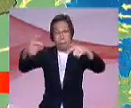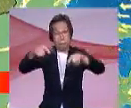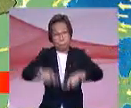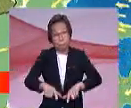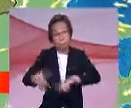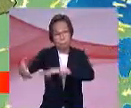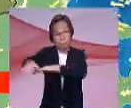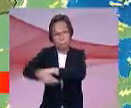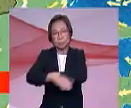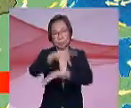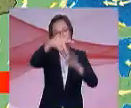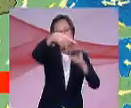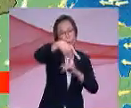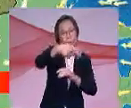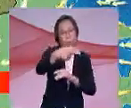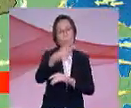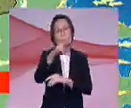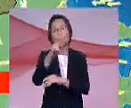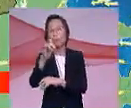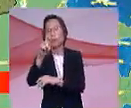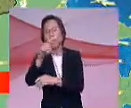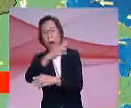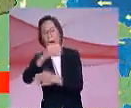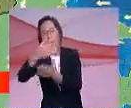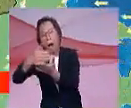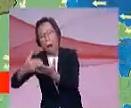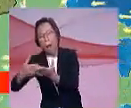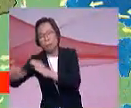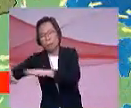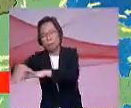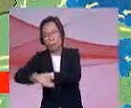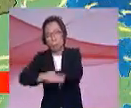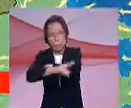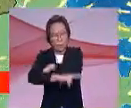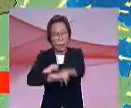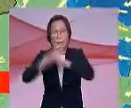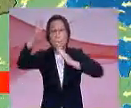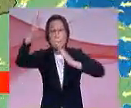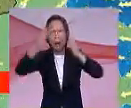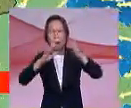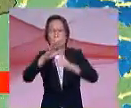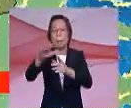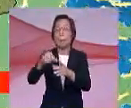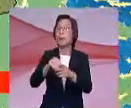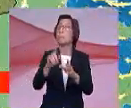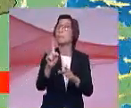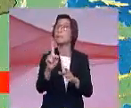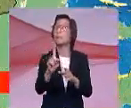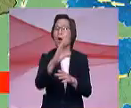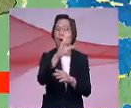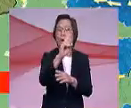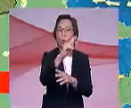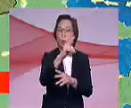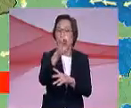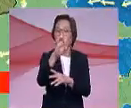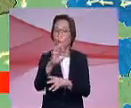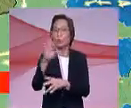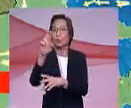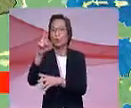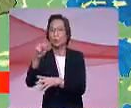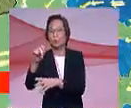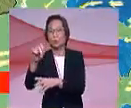kawasan perairan Phuket dan juga sebahagian daripada perairan rantau negara kita, iaitu melibatkan perairan Kondor, Rif